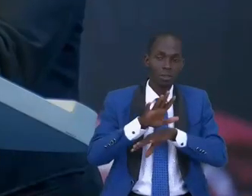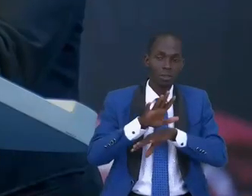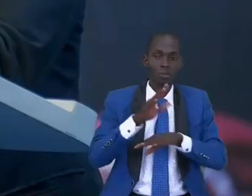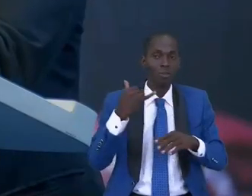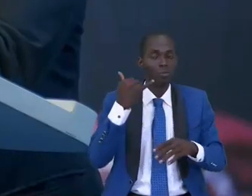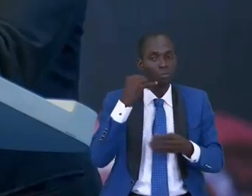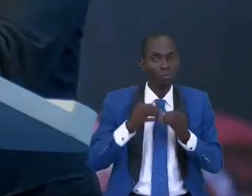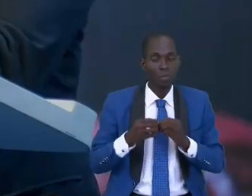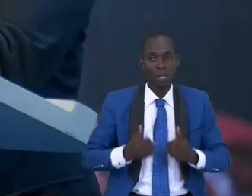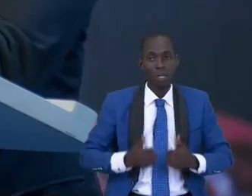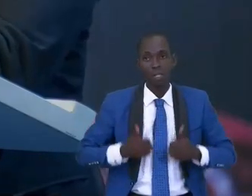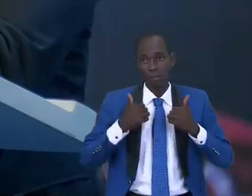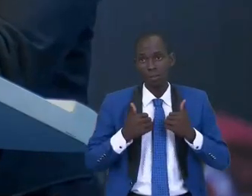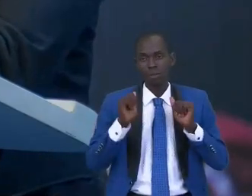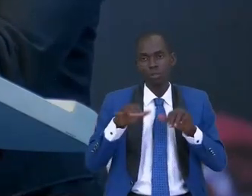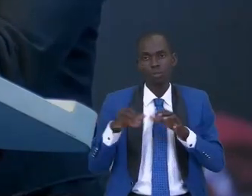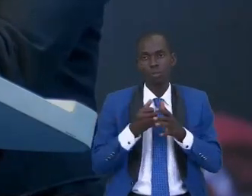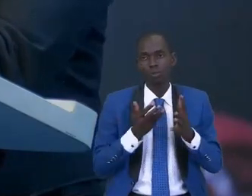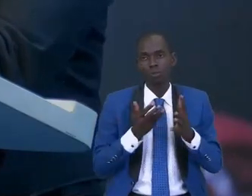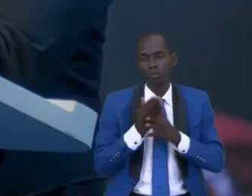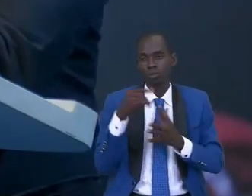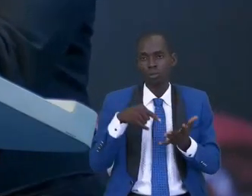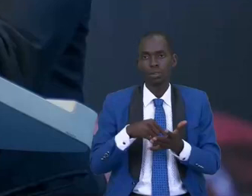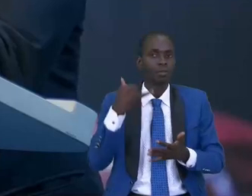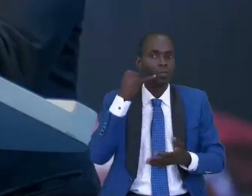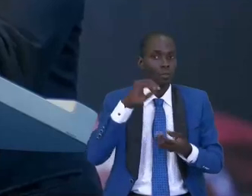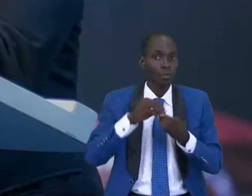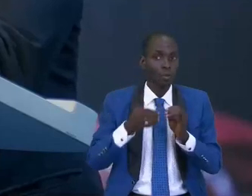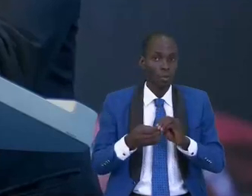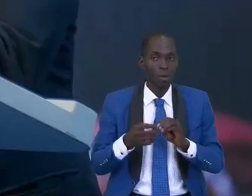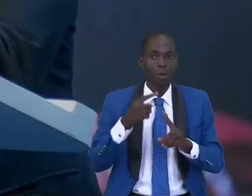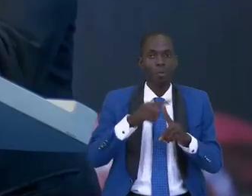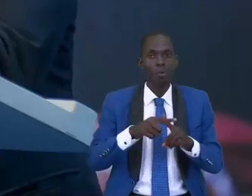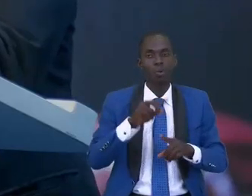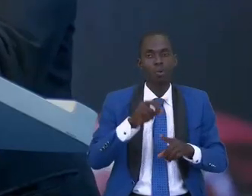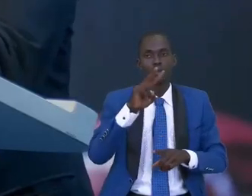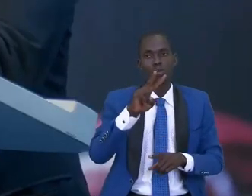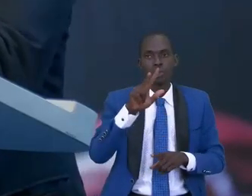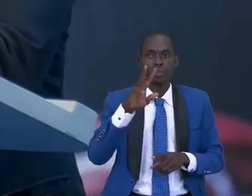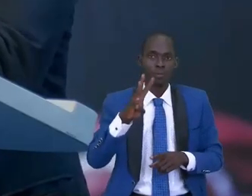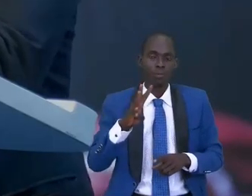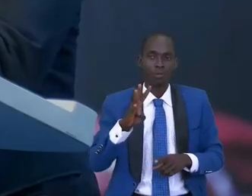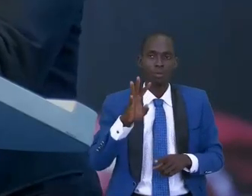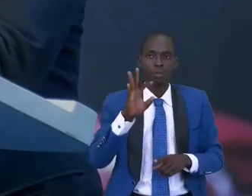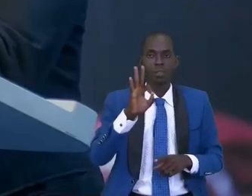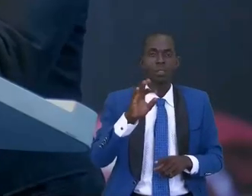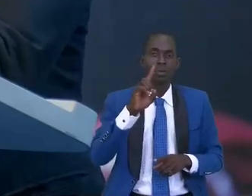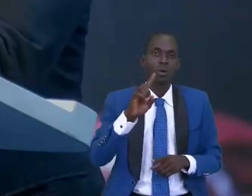Vous pouvez aussi envoyer les informations au témoignage par WhatsApp qui est plus